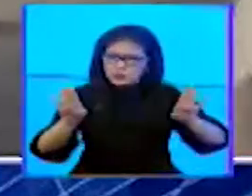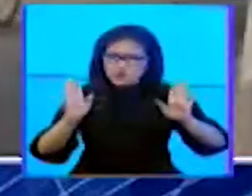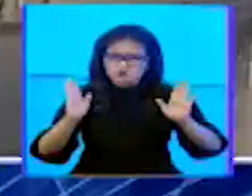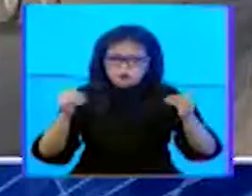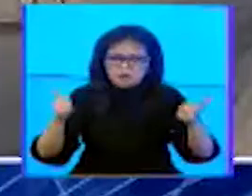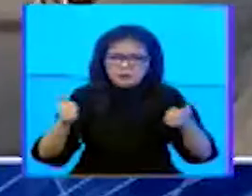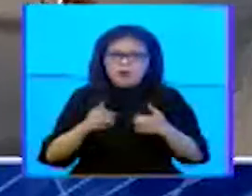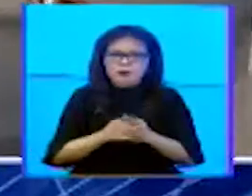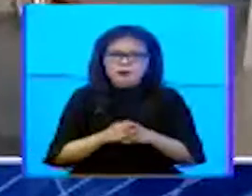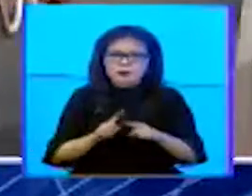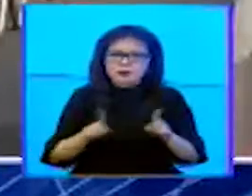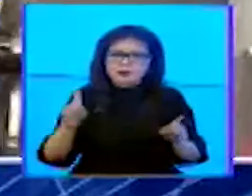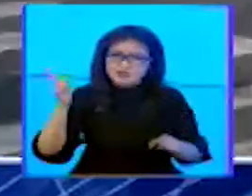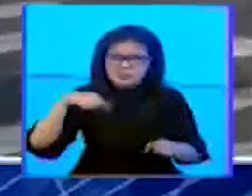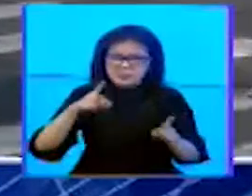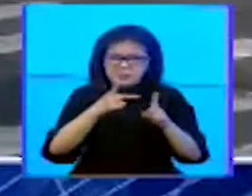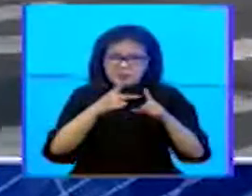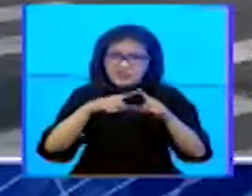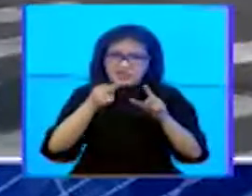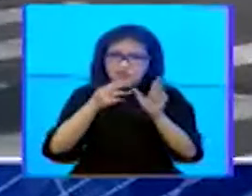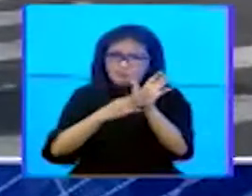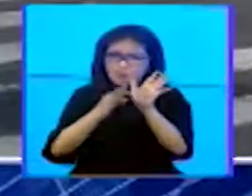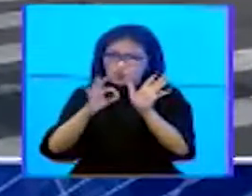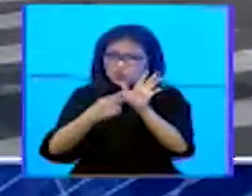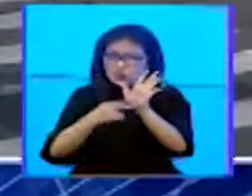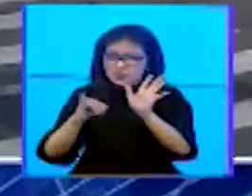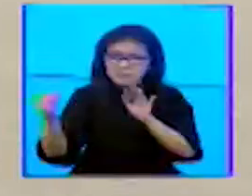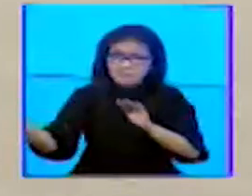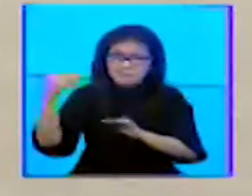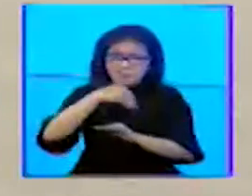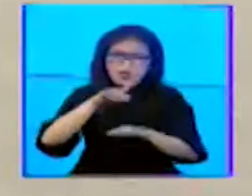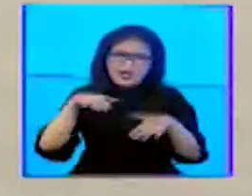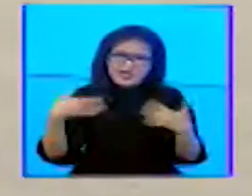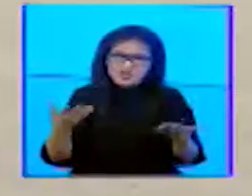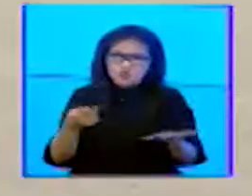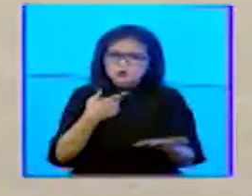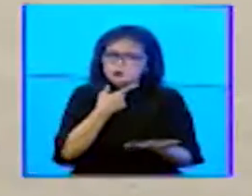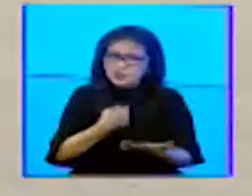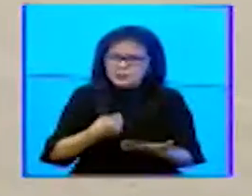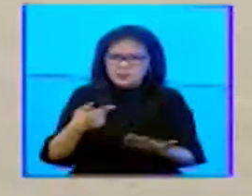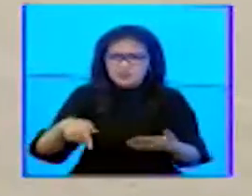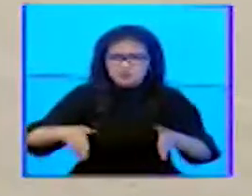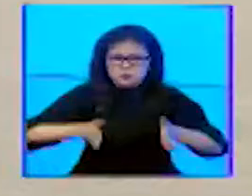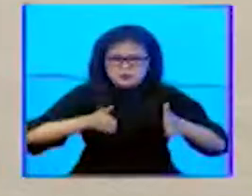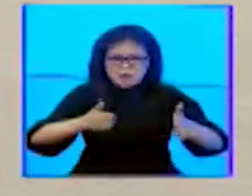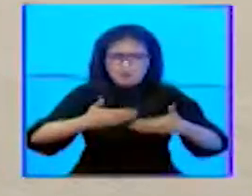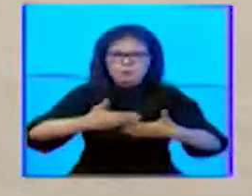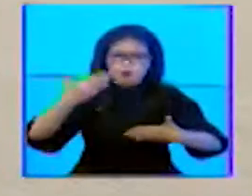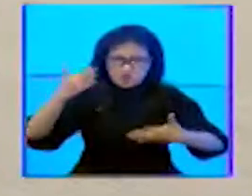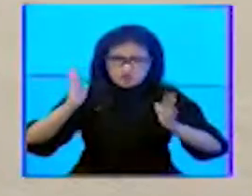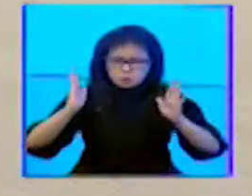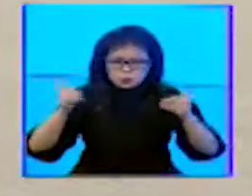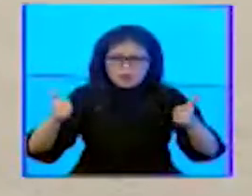itu dari arah Harmoni maupun dari arah sudirman-thamrin dari Jakarta Rina Anggraini Yudi Richard